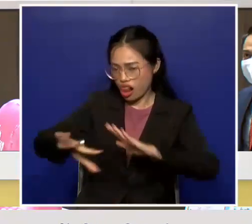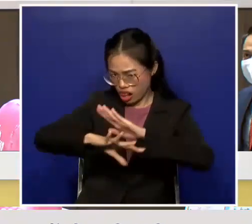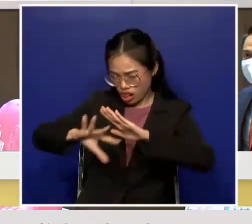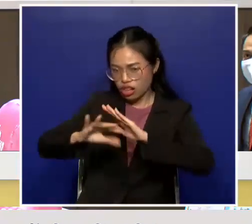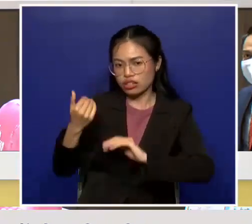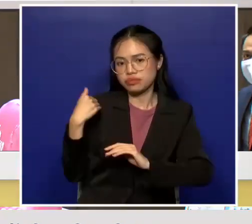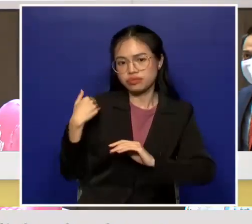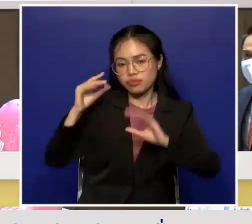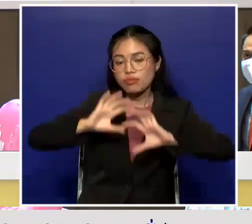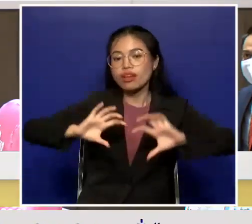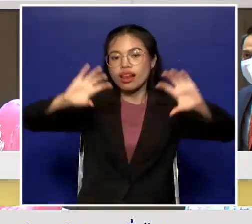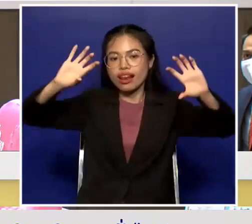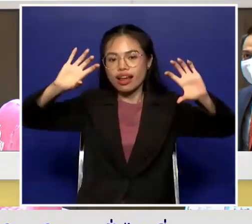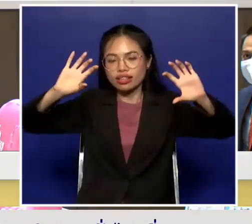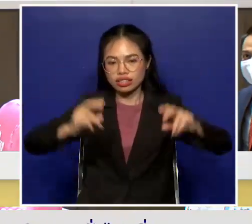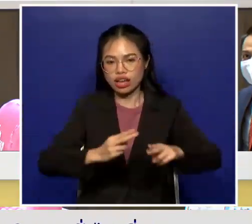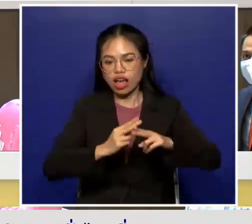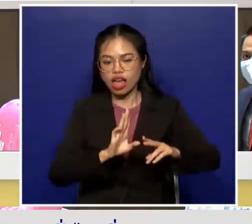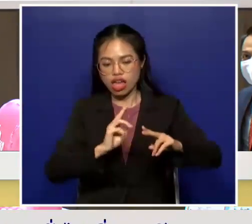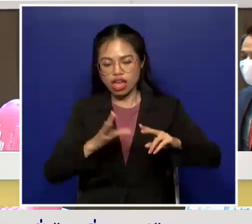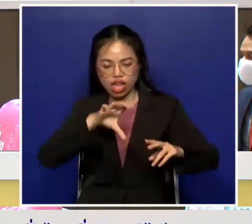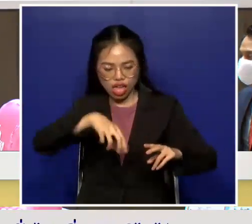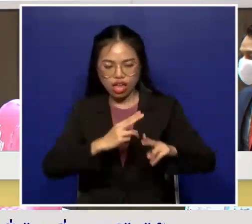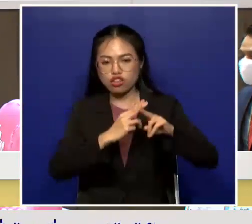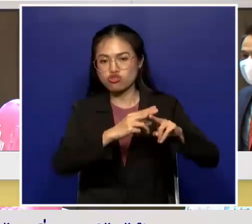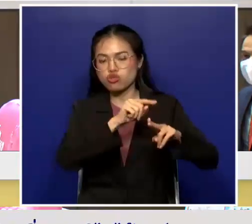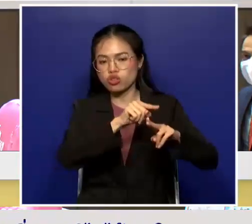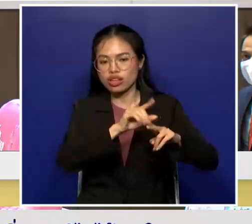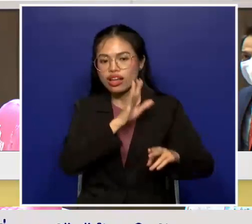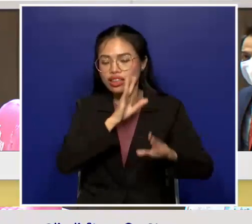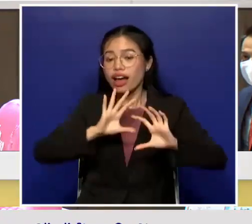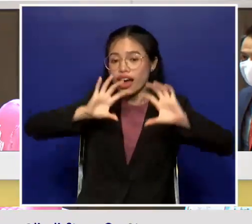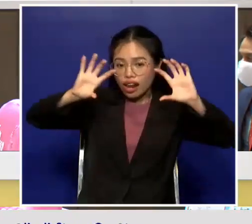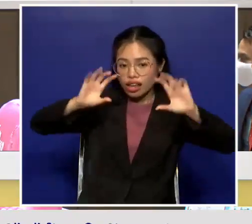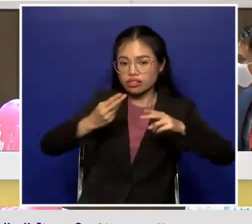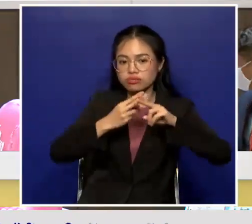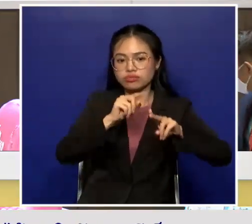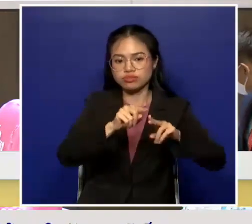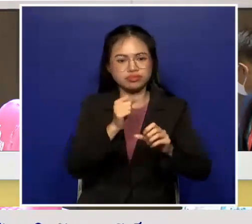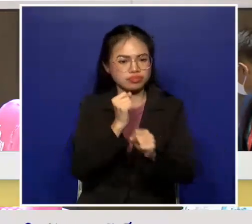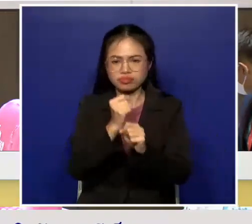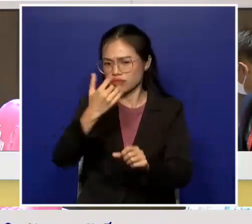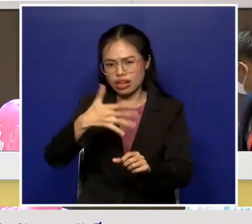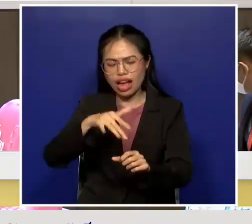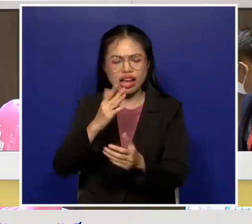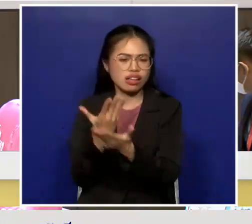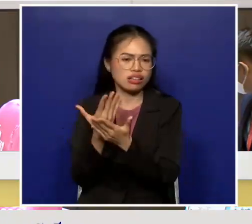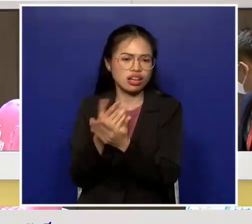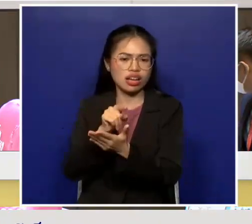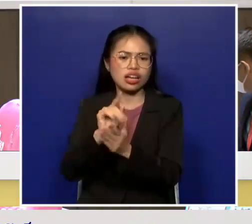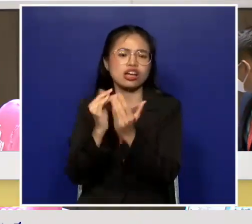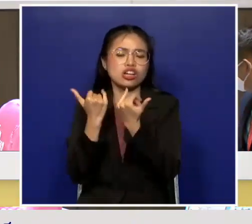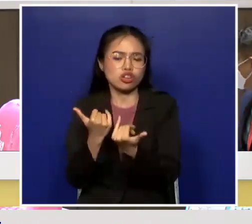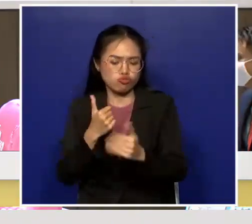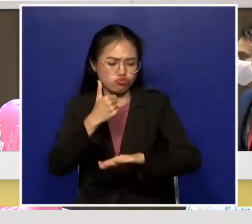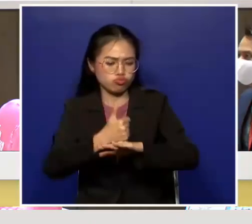ราะว่ารัฐกับเอกชนครับไม่ใช่รัฐต่อรัฐแล้วก็รัฐต่อรัฐก็ทำไม่ได้ด้วยเงินมันโอ้โหที่นู่นขนาดนี้ผู้นำถูกจับด้ว